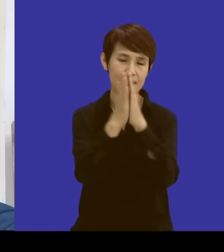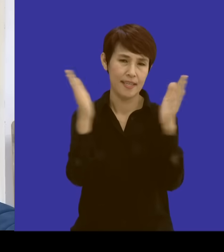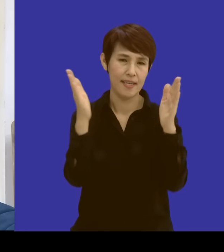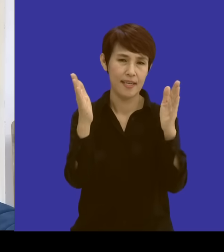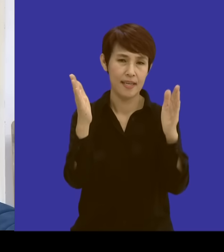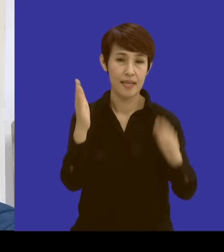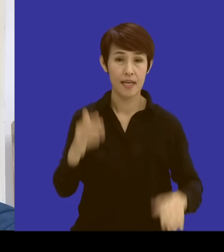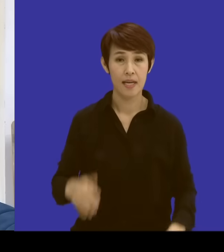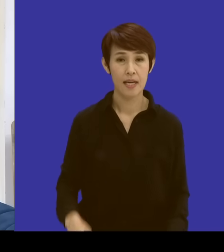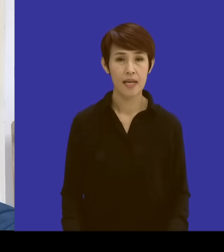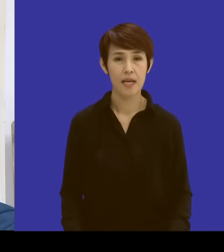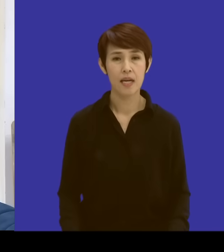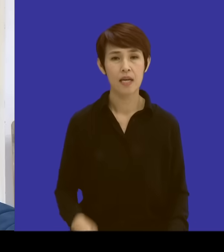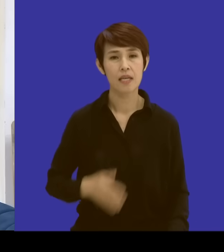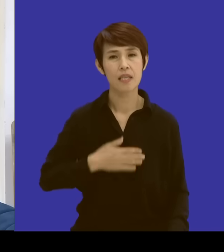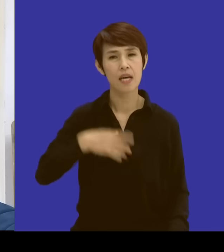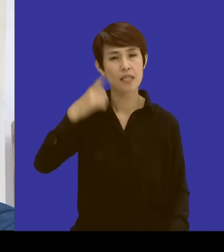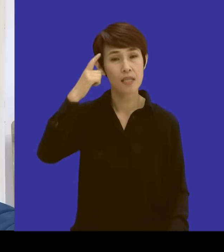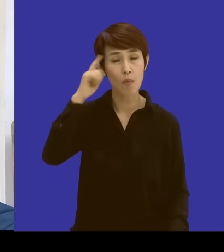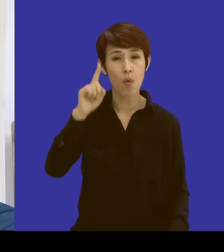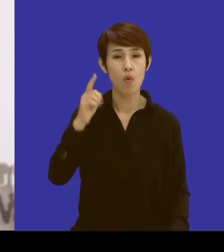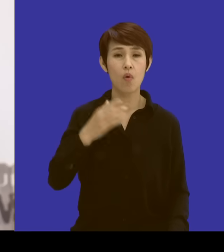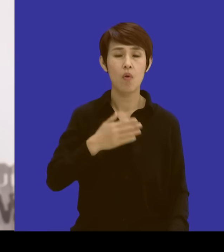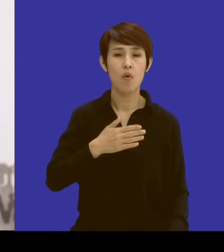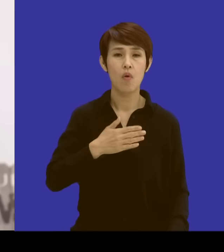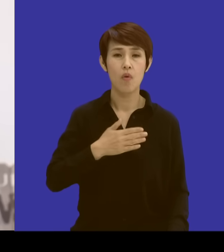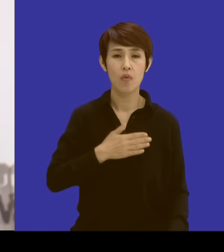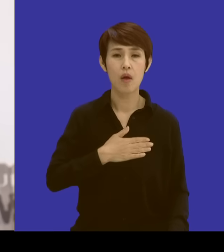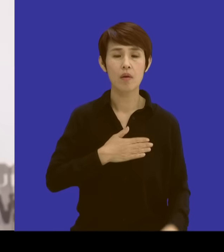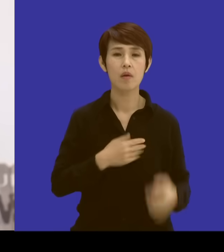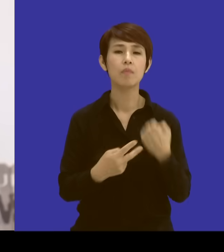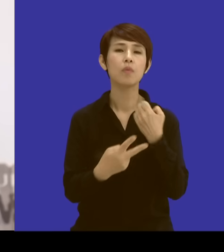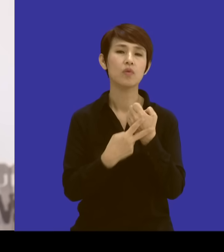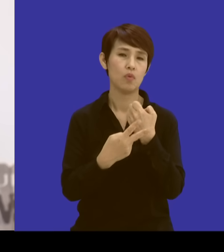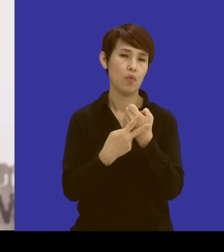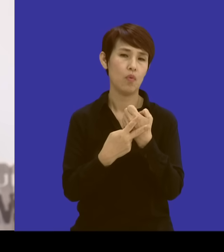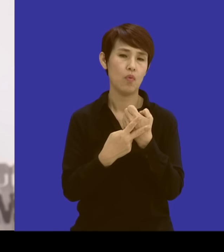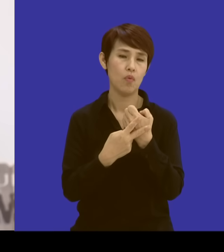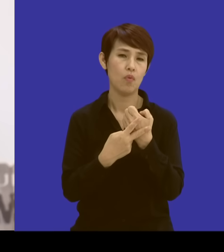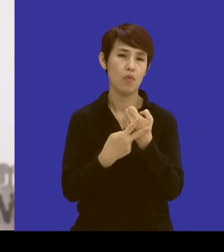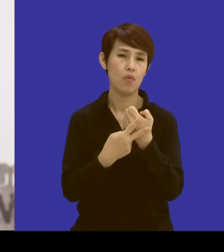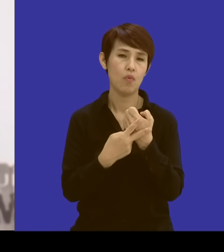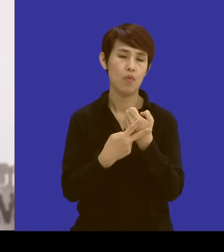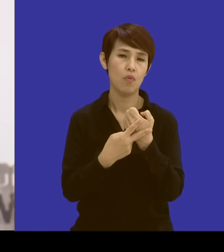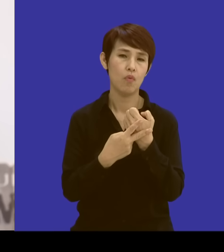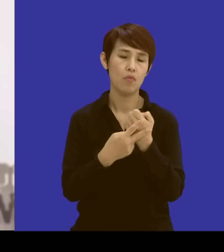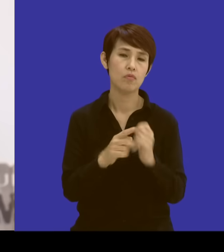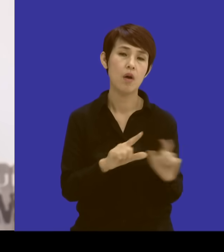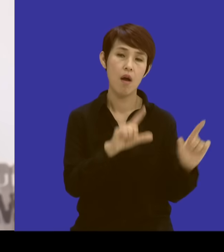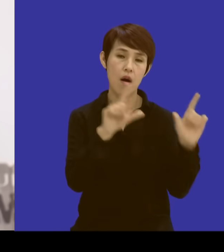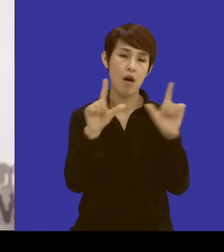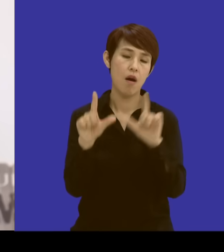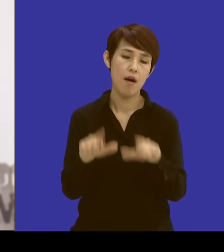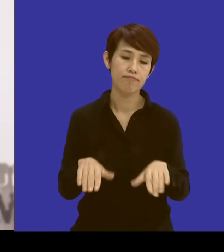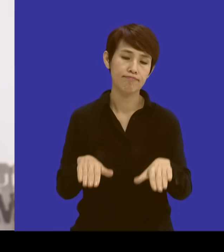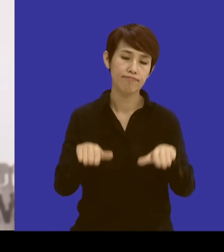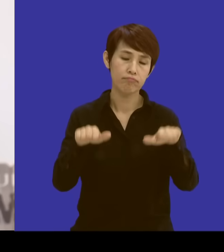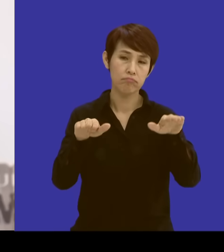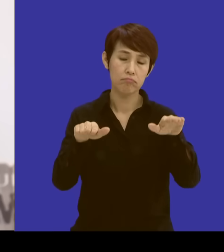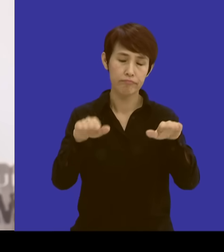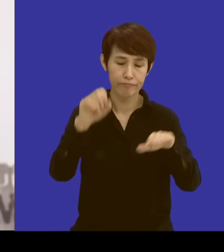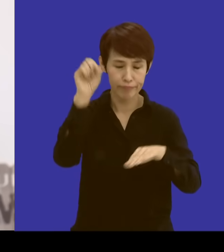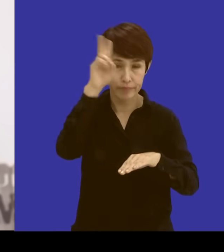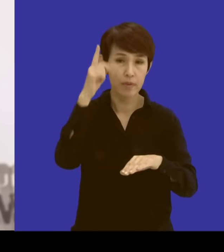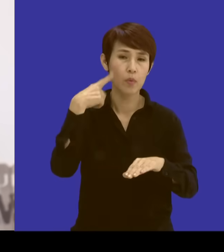저는 그 생각을 잘 못했죠. 저는 평신도로 살아오다가 목회자의 아내가 되어야 했고, 저는 사실은